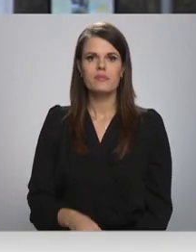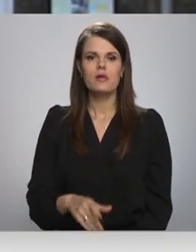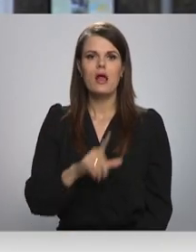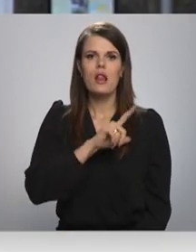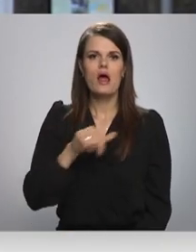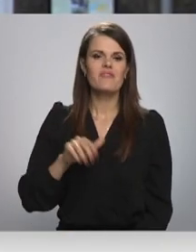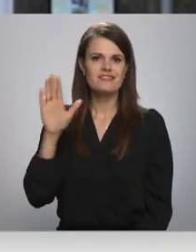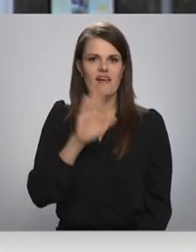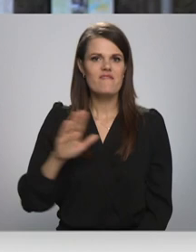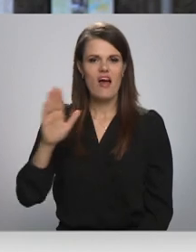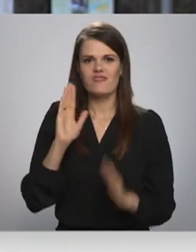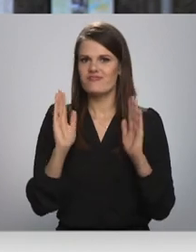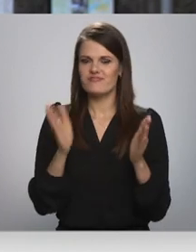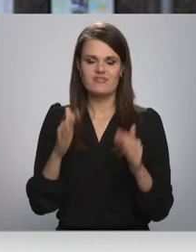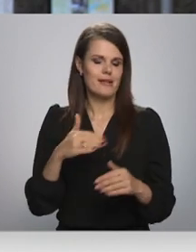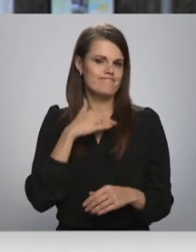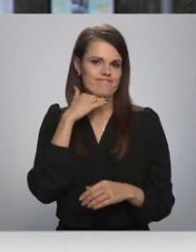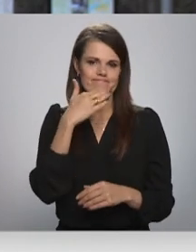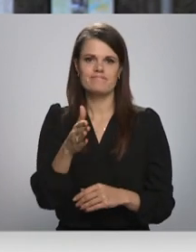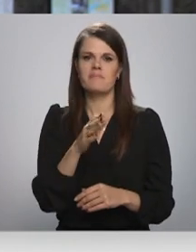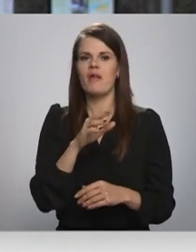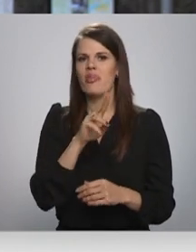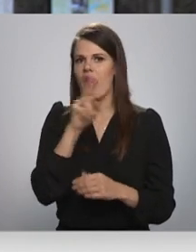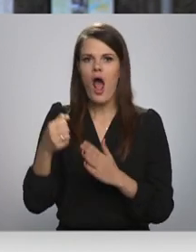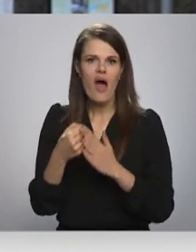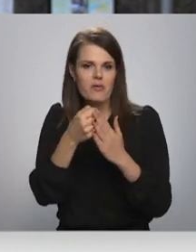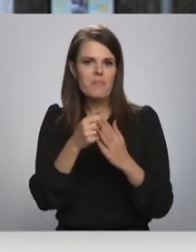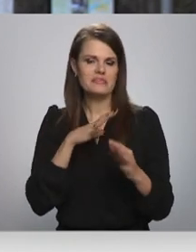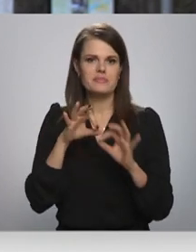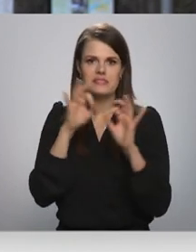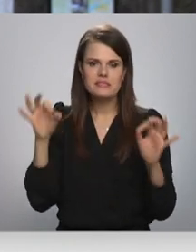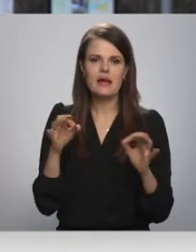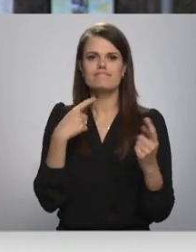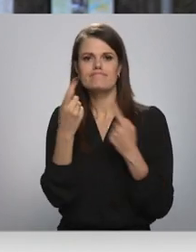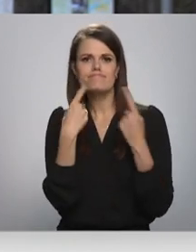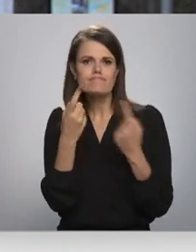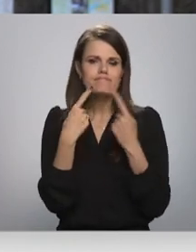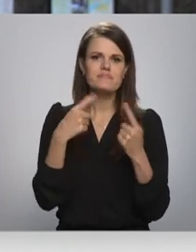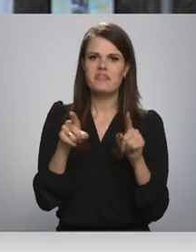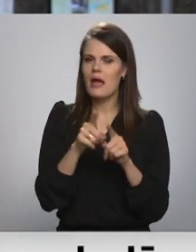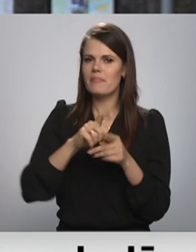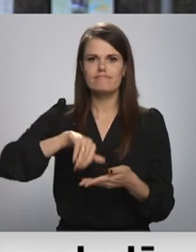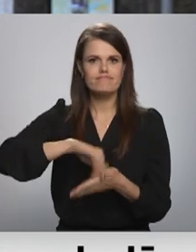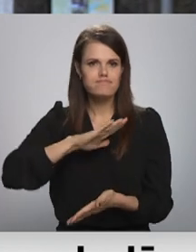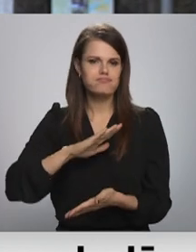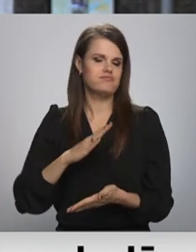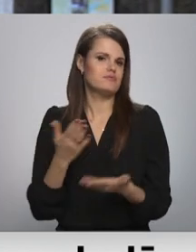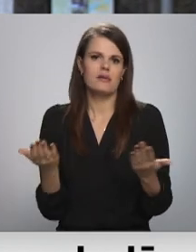valsts ceļa nekodīgi neskaņovāt, bet mēs ar juristu agribitānu iesaistījām un topat mūsu